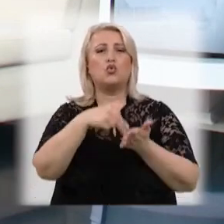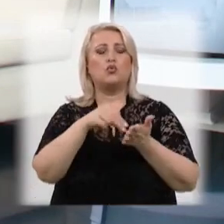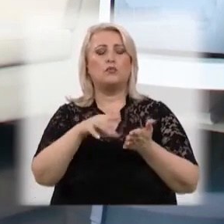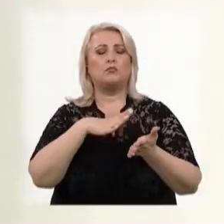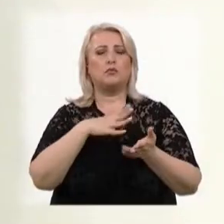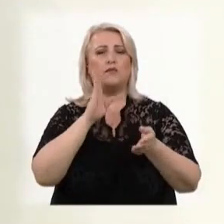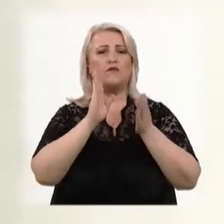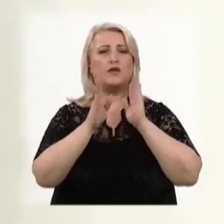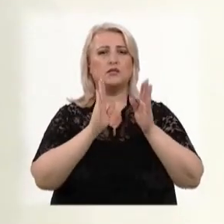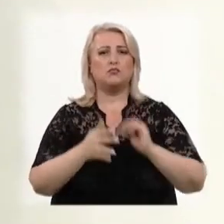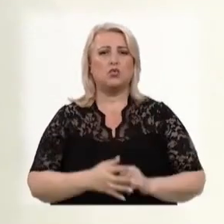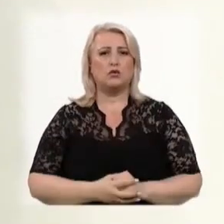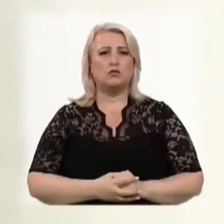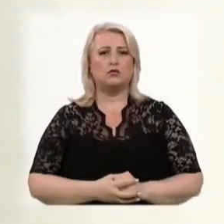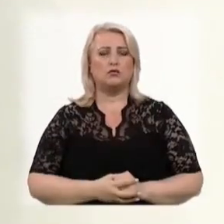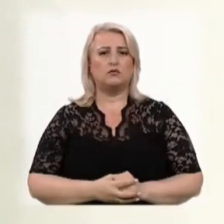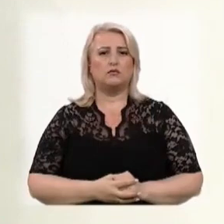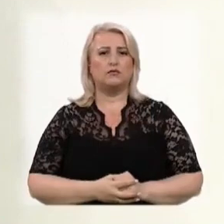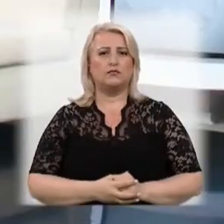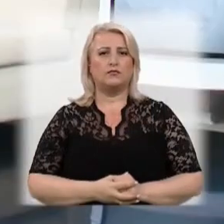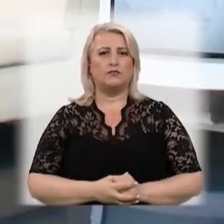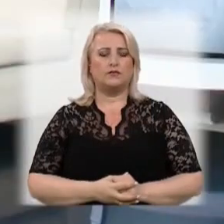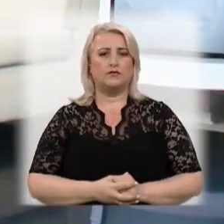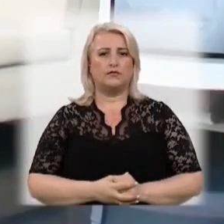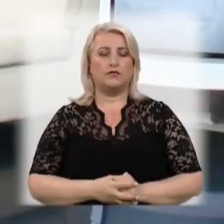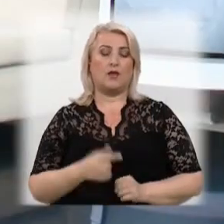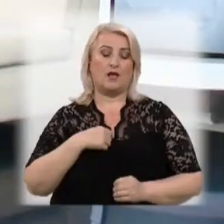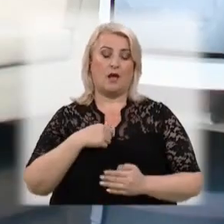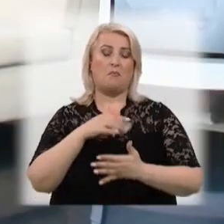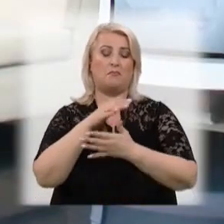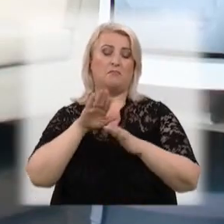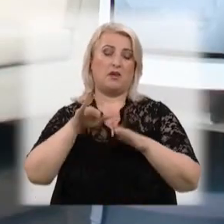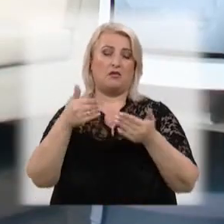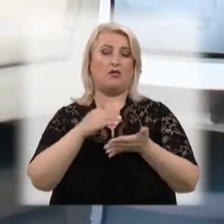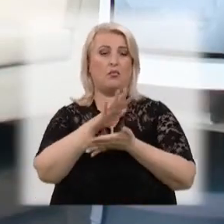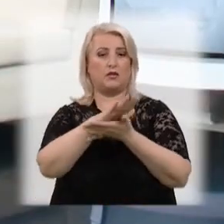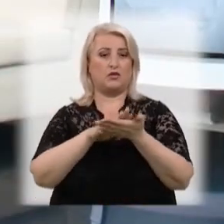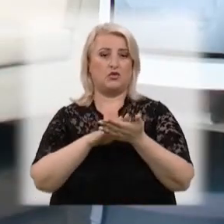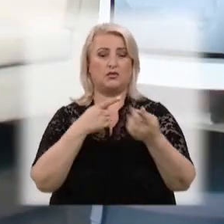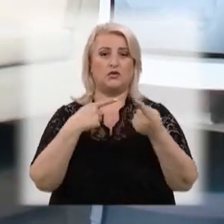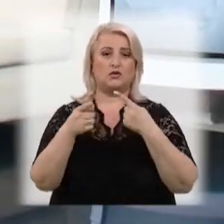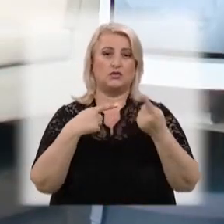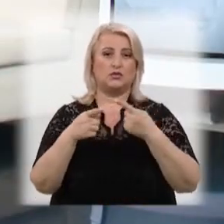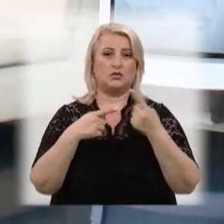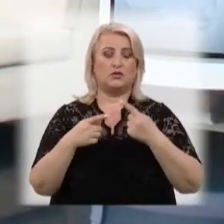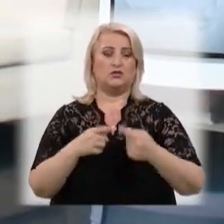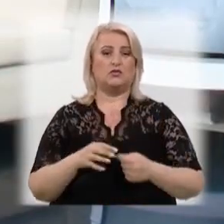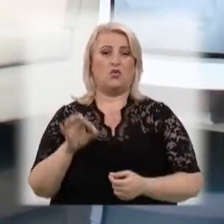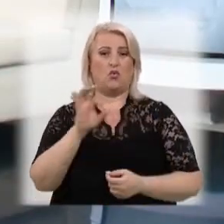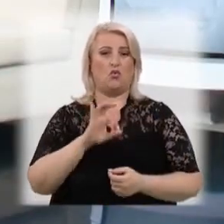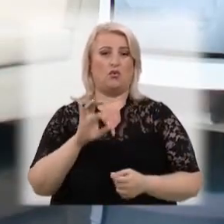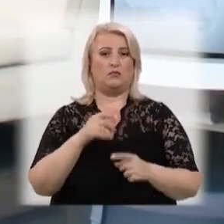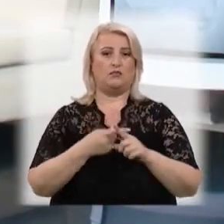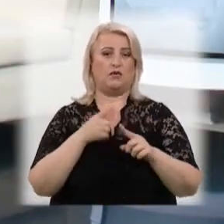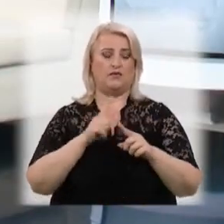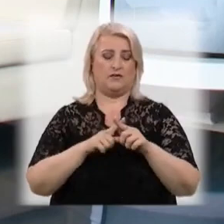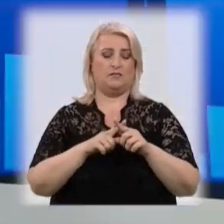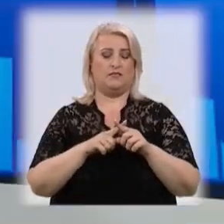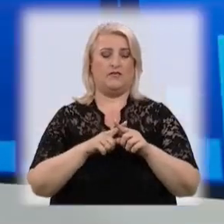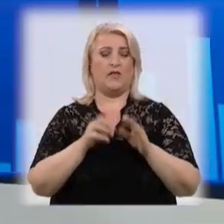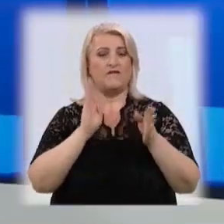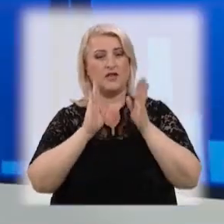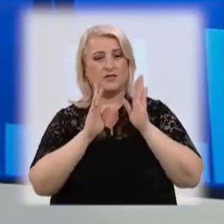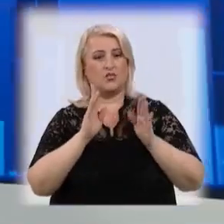deschide și eu am când Dumitru propun să continuăm discuția mai ales pe zona de configurare a durat Facebook Google